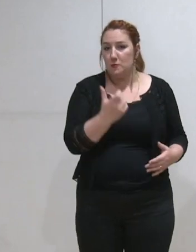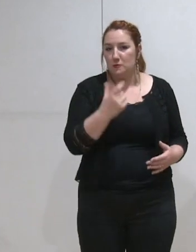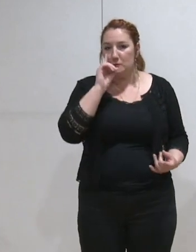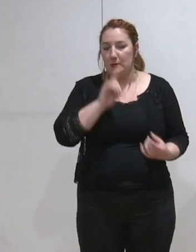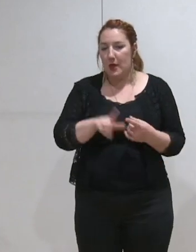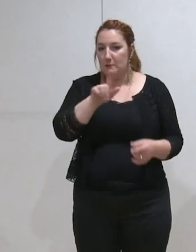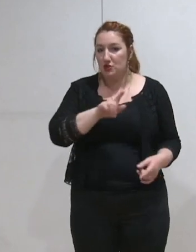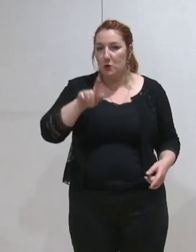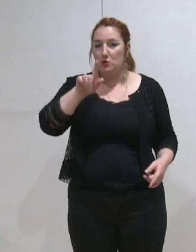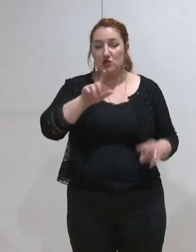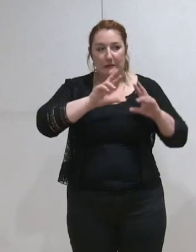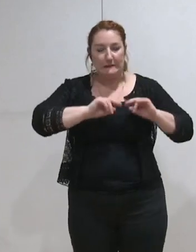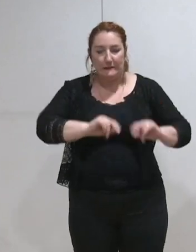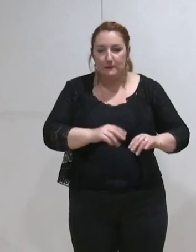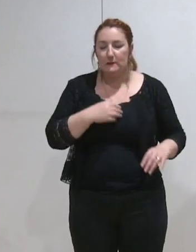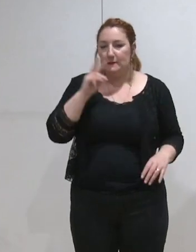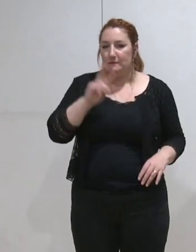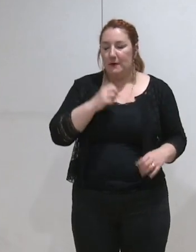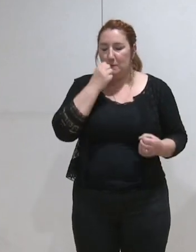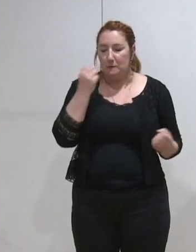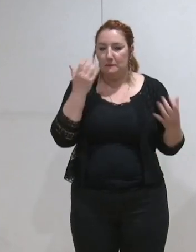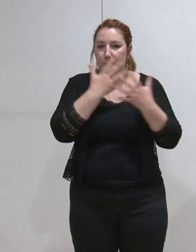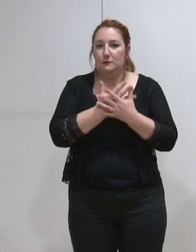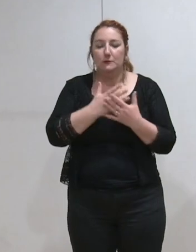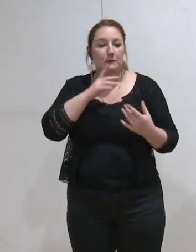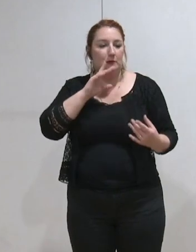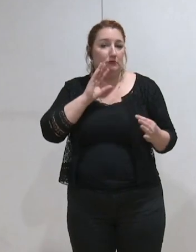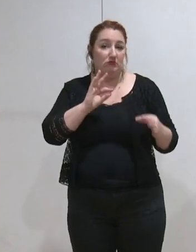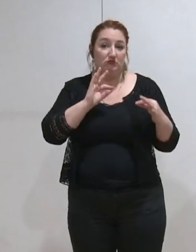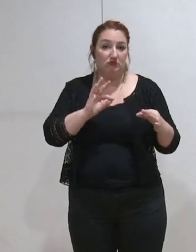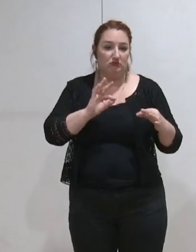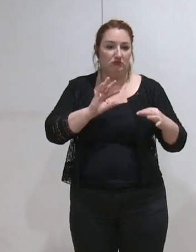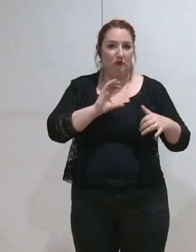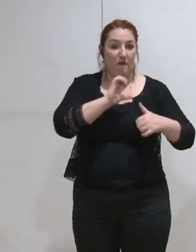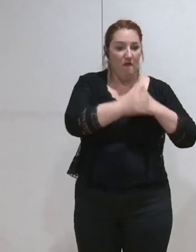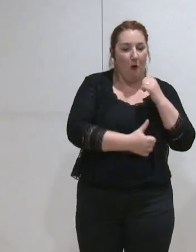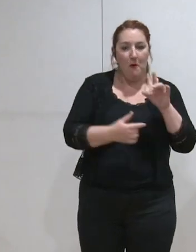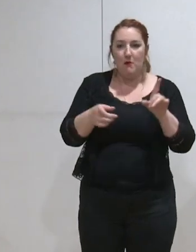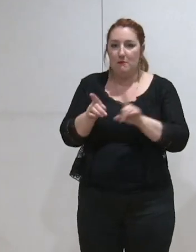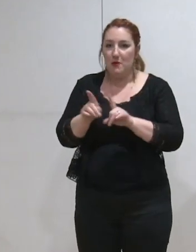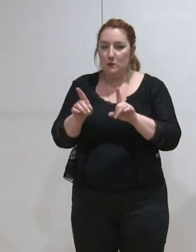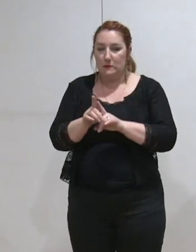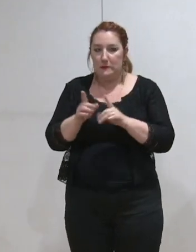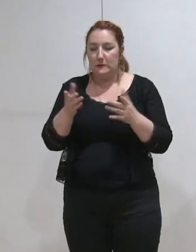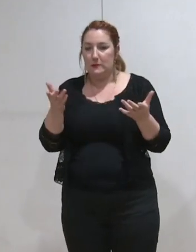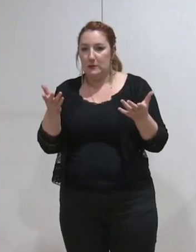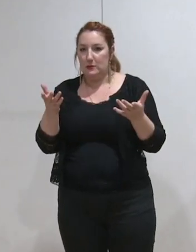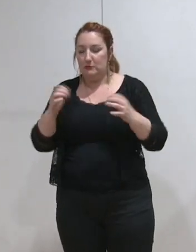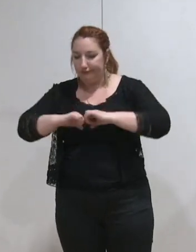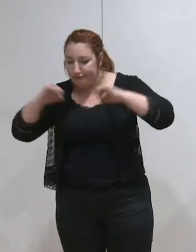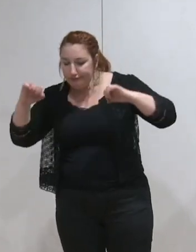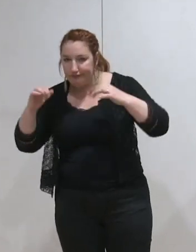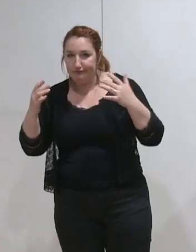G nous avons été surpris à la fois sur la forme et sur le fond de la décision qu'on a